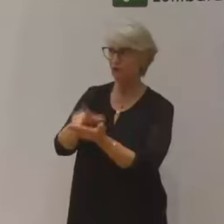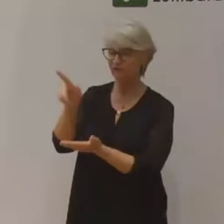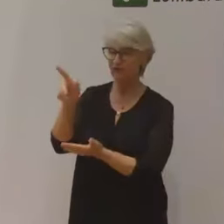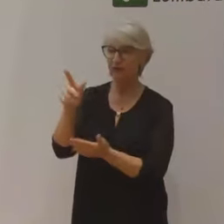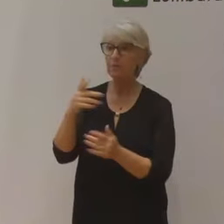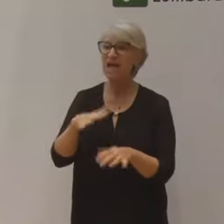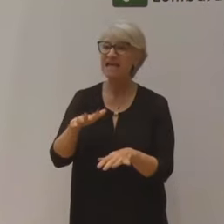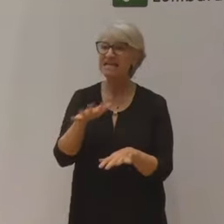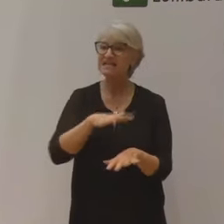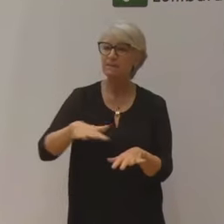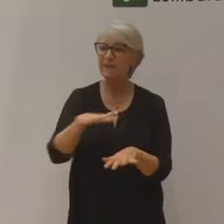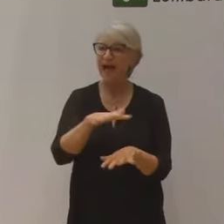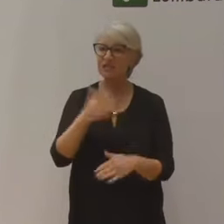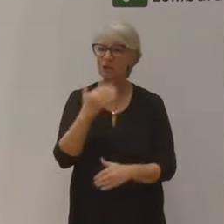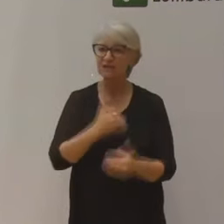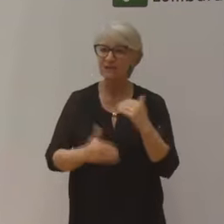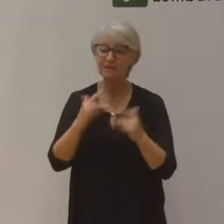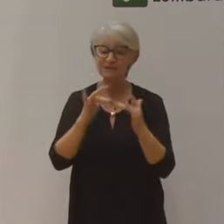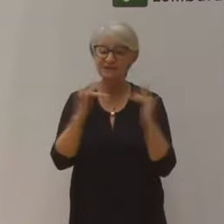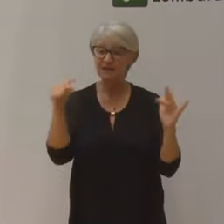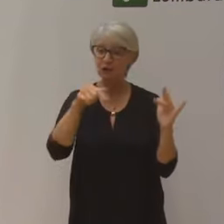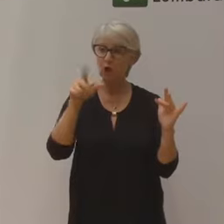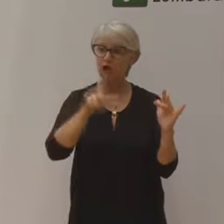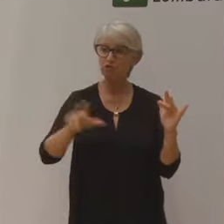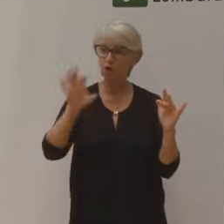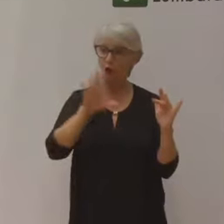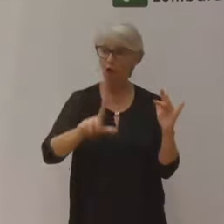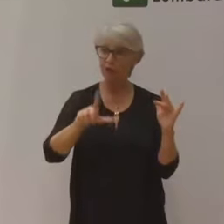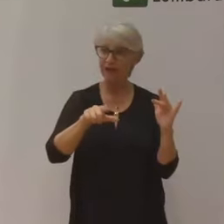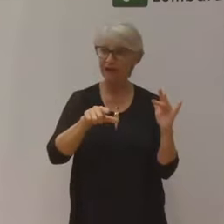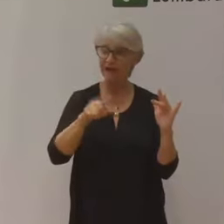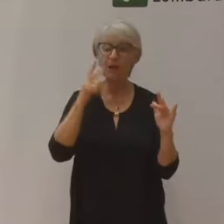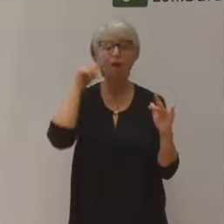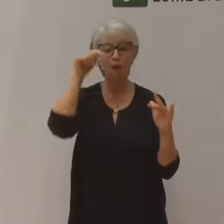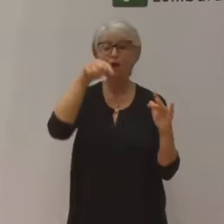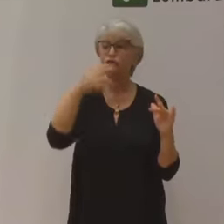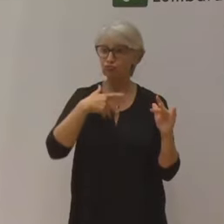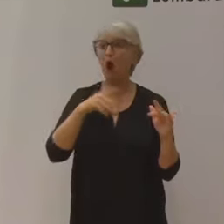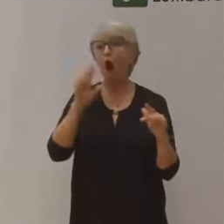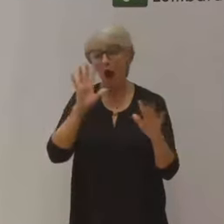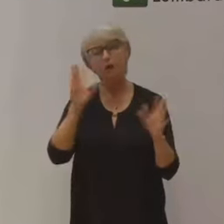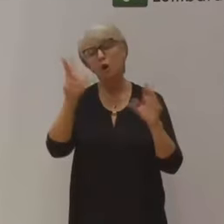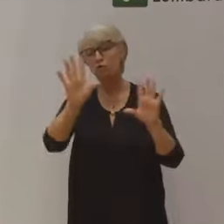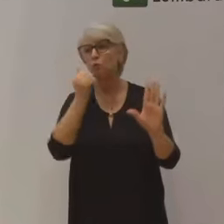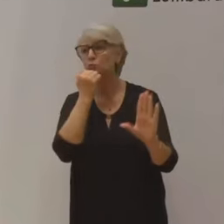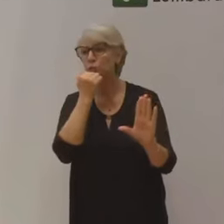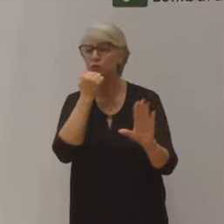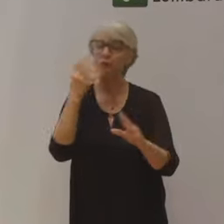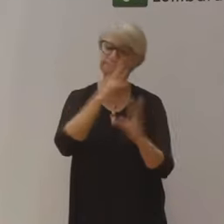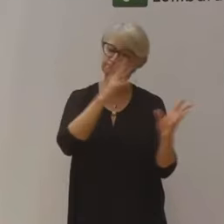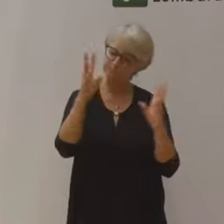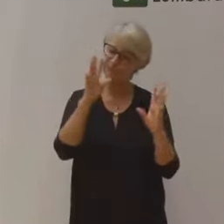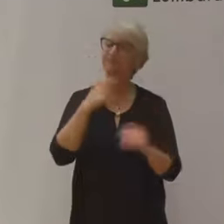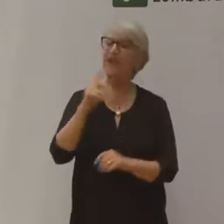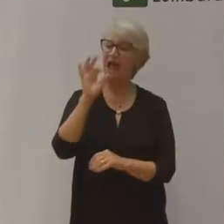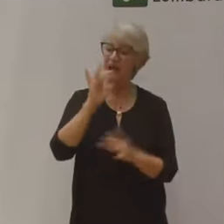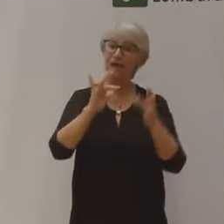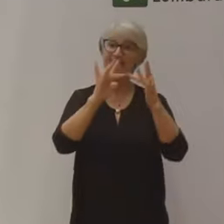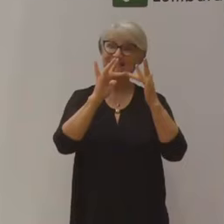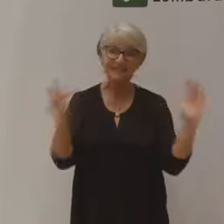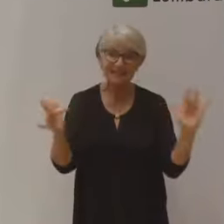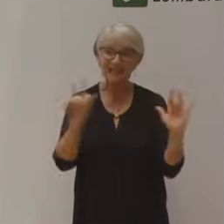su Spazio Disabilità, che è il sito di Regione Lombardia. Trovate, anzi, su Lombardia Facile, scusate perché poi mi confondo, sul